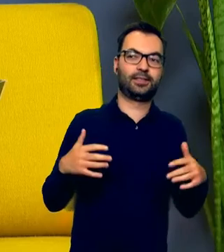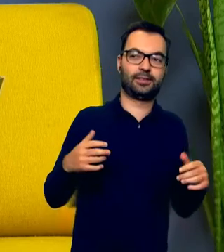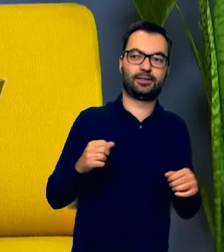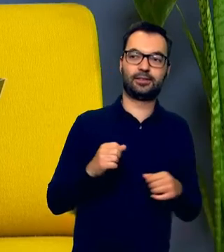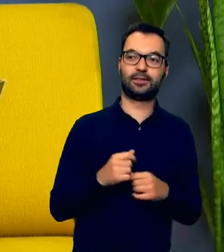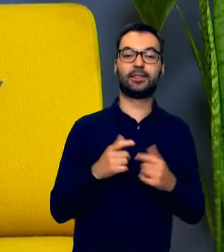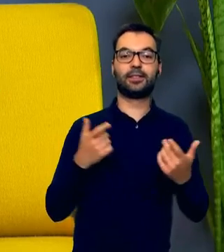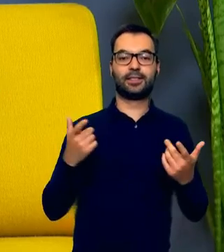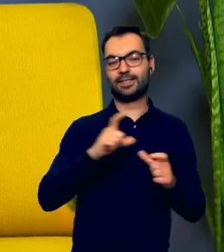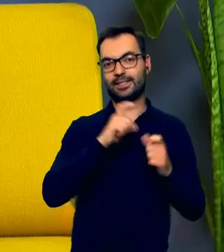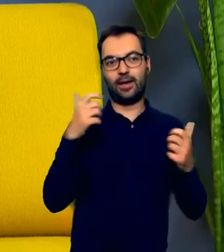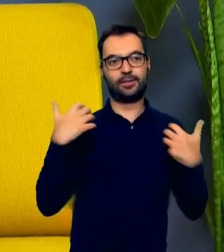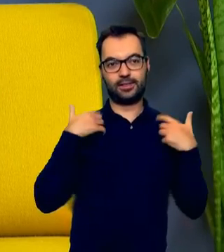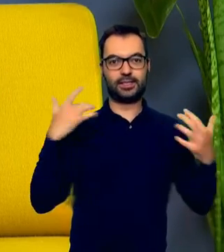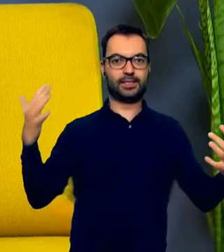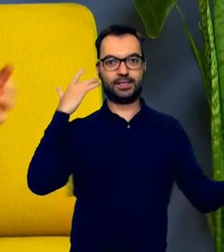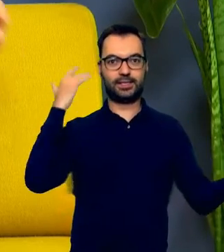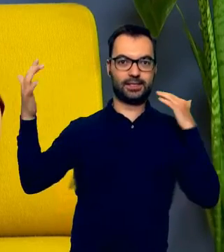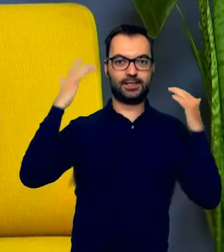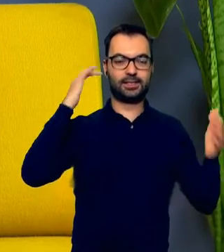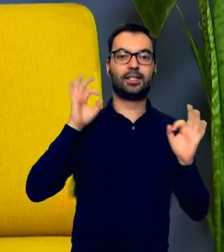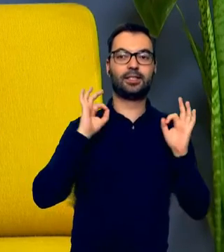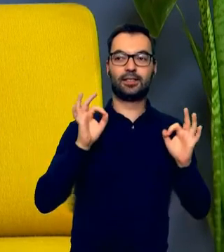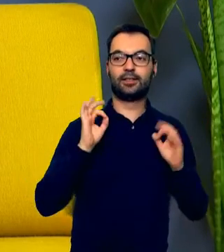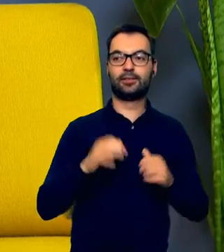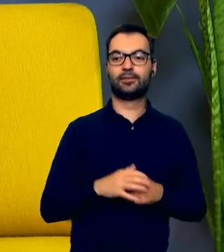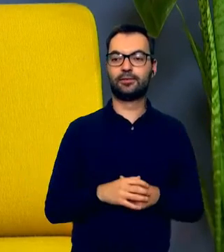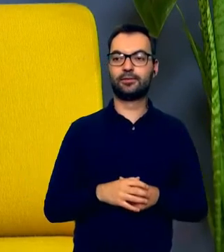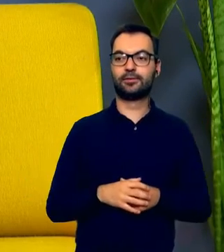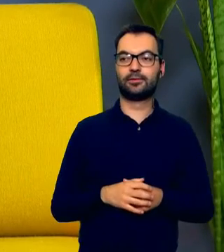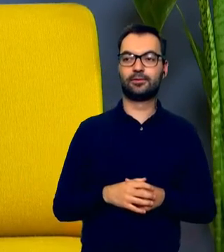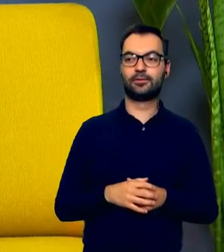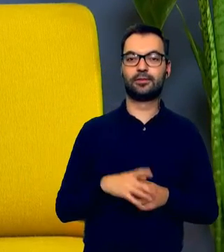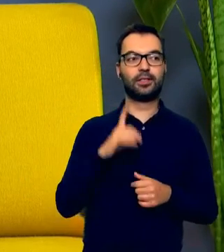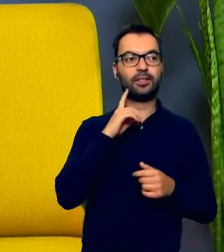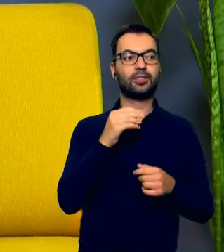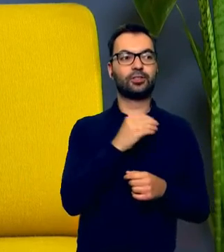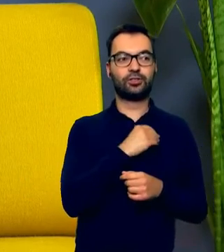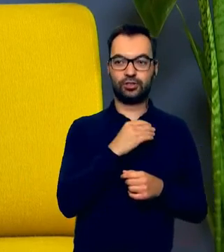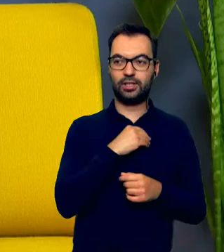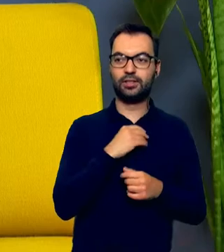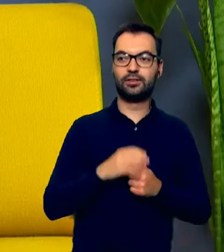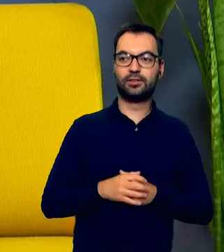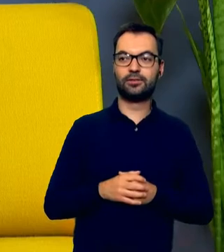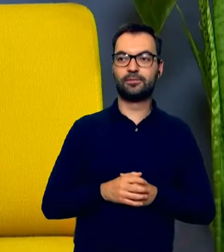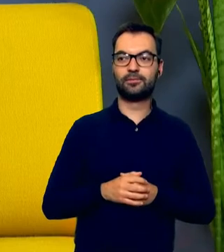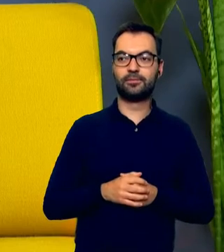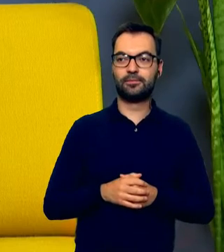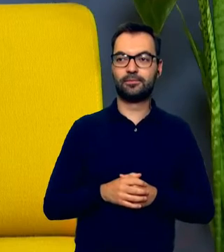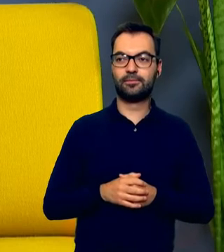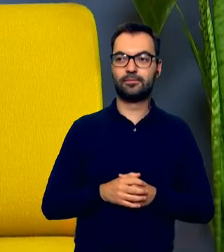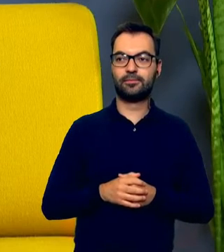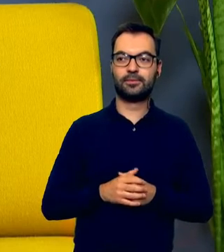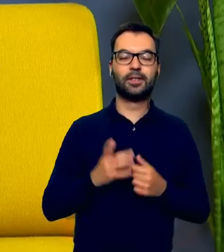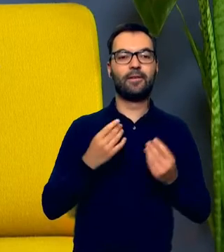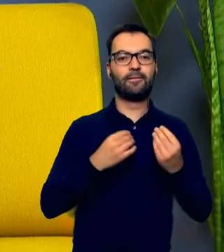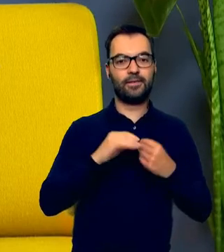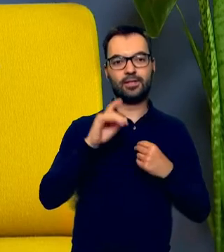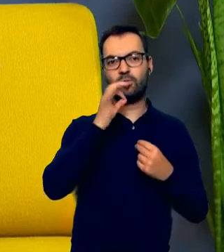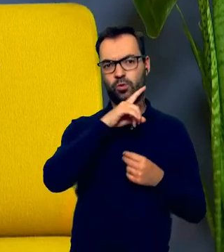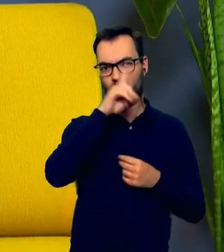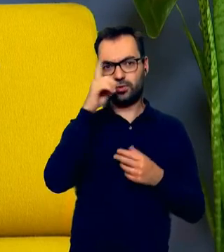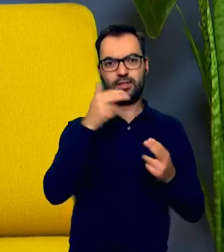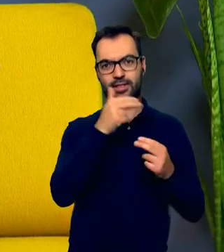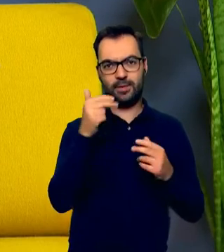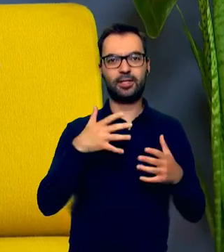jest nam wmawiany cały czas, być może teraz już na fali jednak szczerze prowadzonych i coraz chętniej podejmowanych przez bardzo młodych